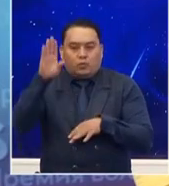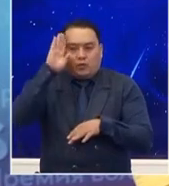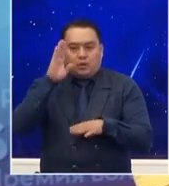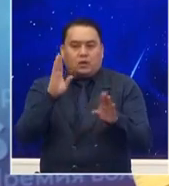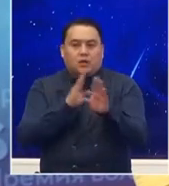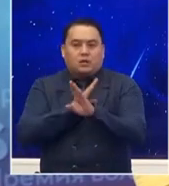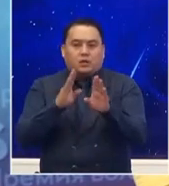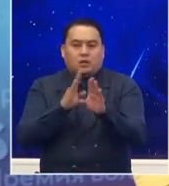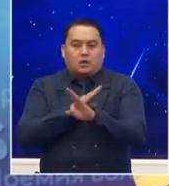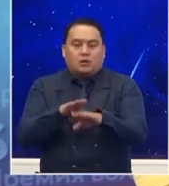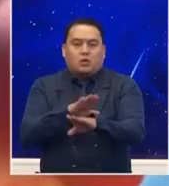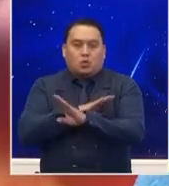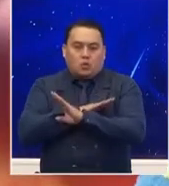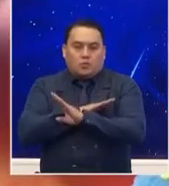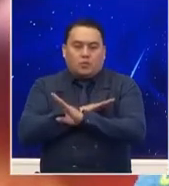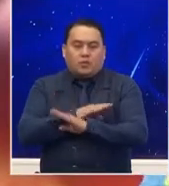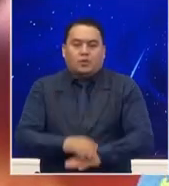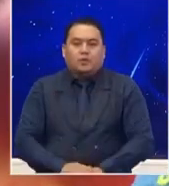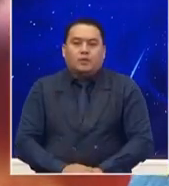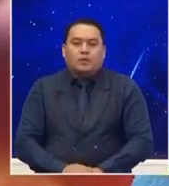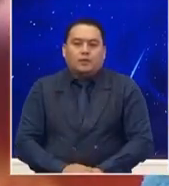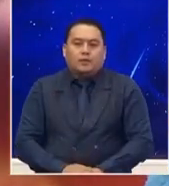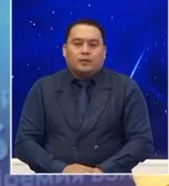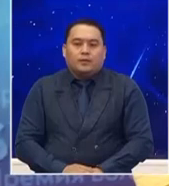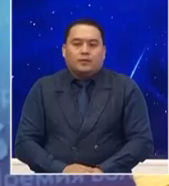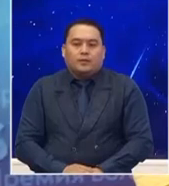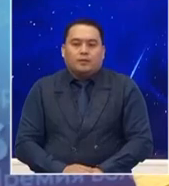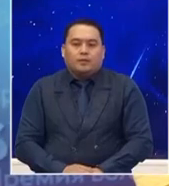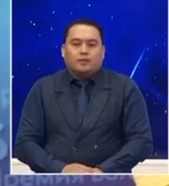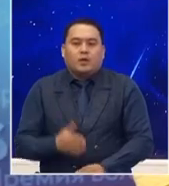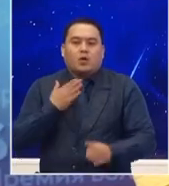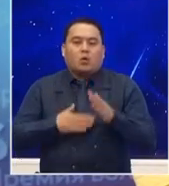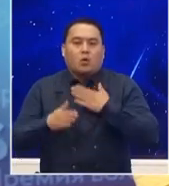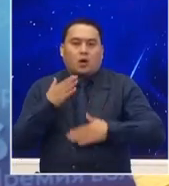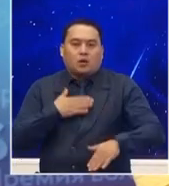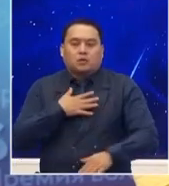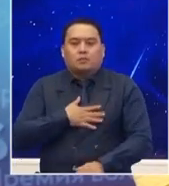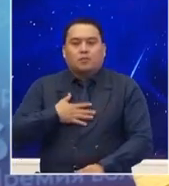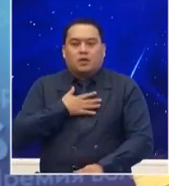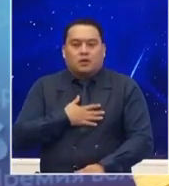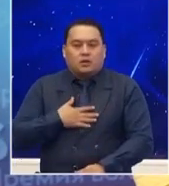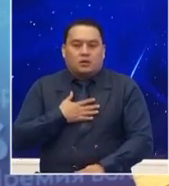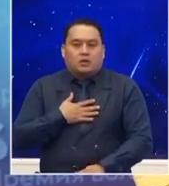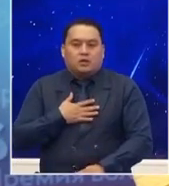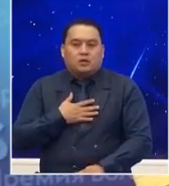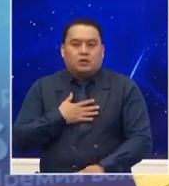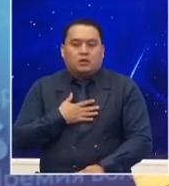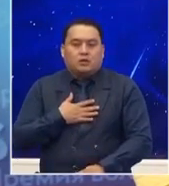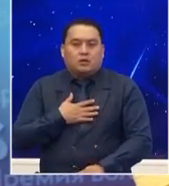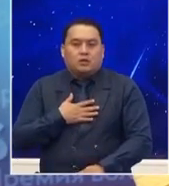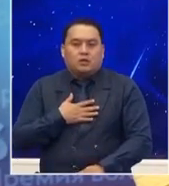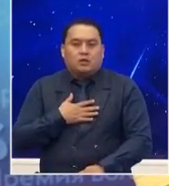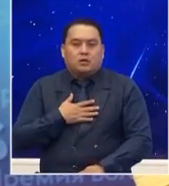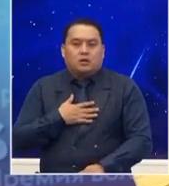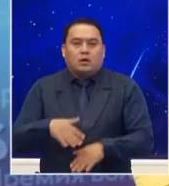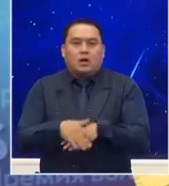тағдырдың несімен қайтыс болған. Өте қуаныштымын, толқып тұрмын, шыны керек.